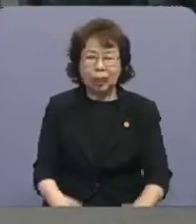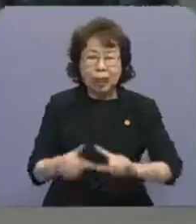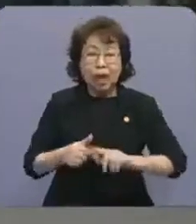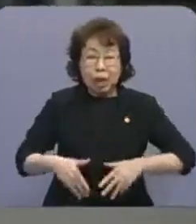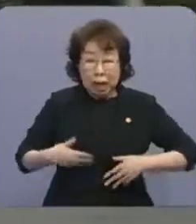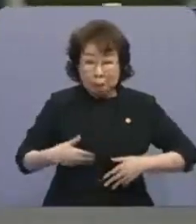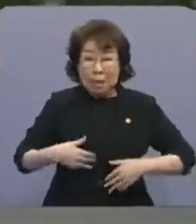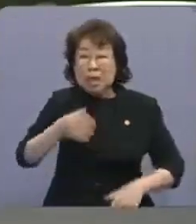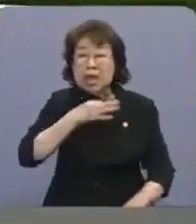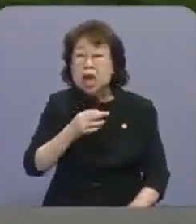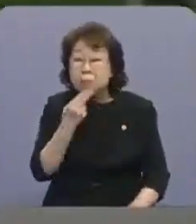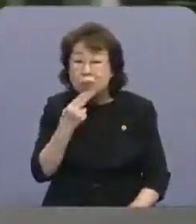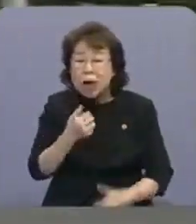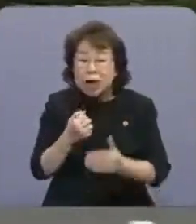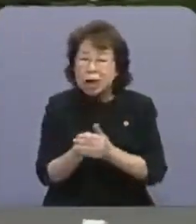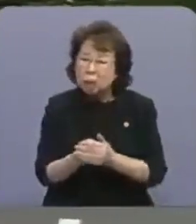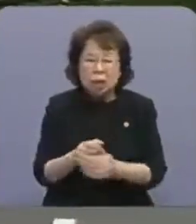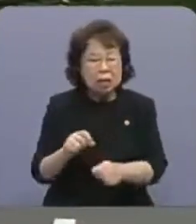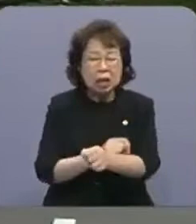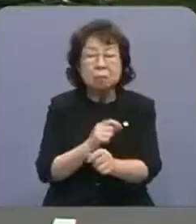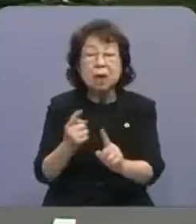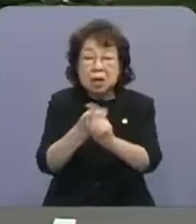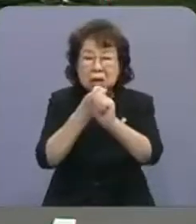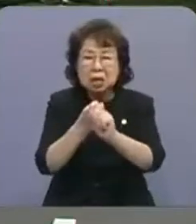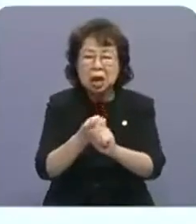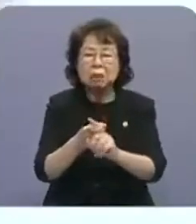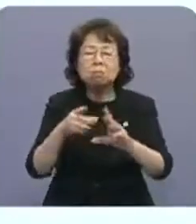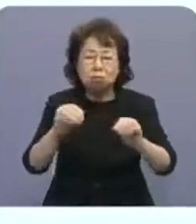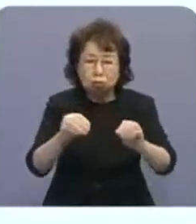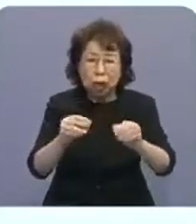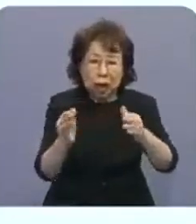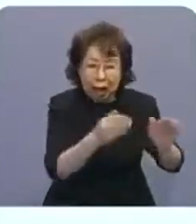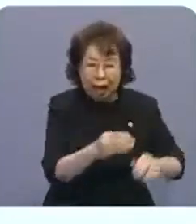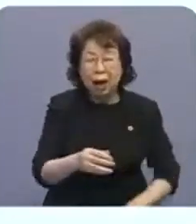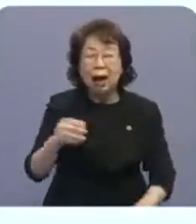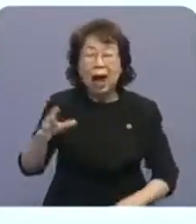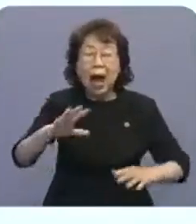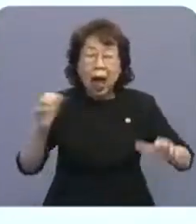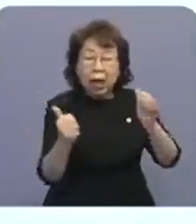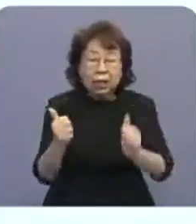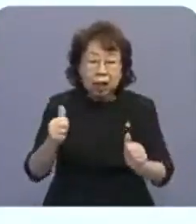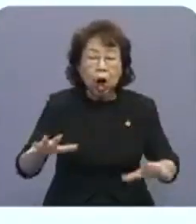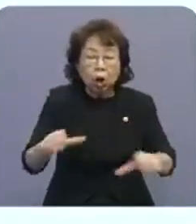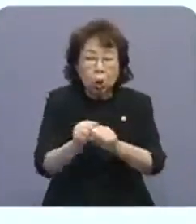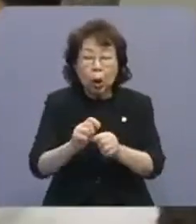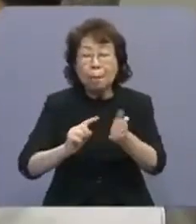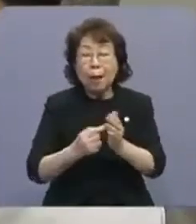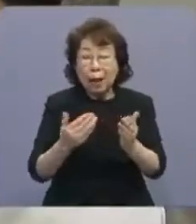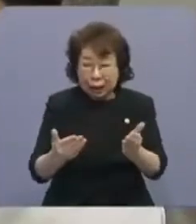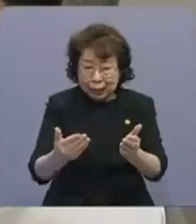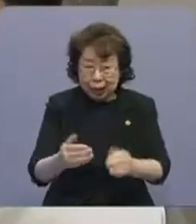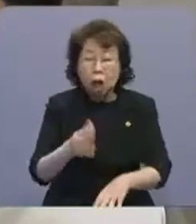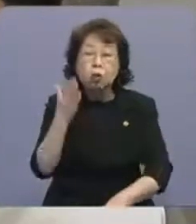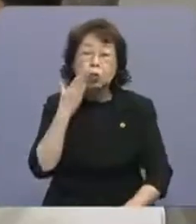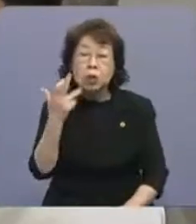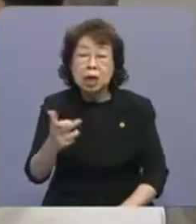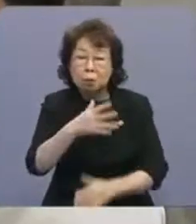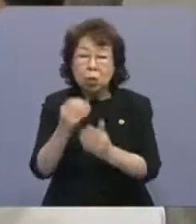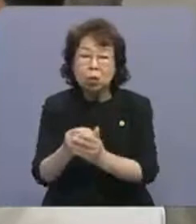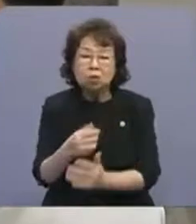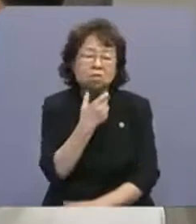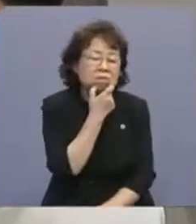경남도가 실익이 없다며 불경특별연합의 추진을 중단하고 대신 행정통합을 제안한 지 일주일 만에 울산마저